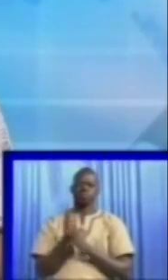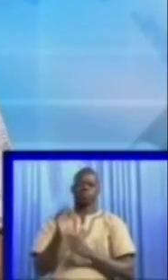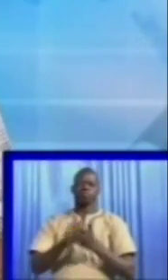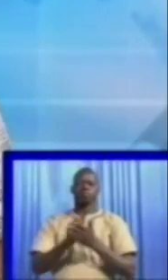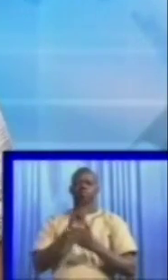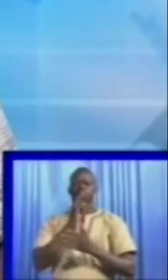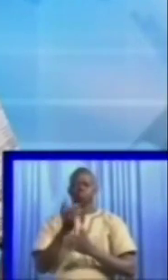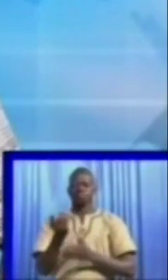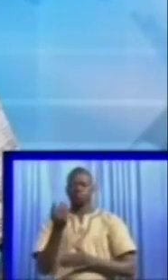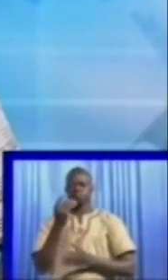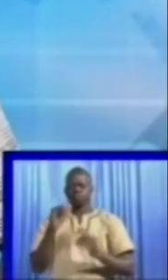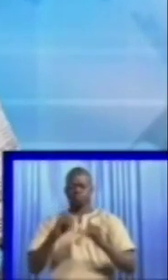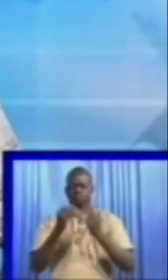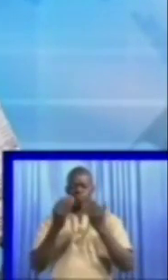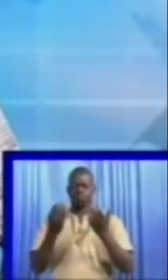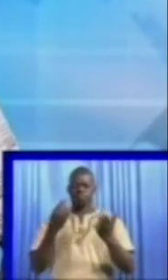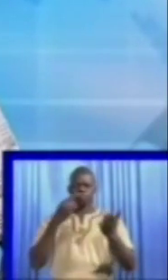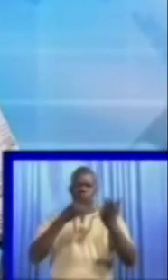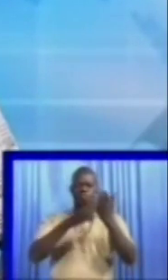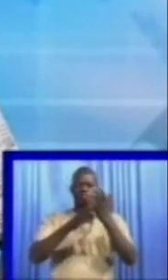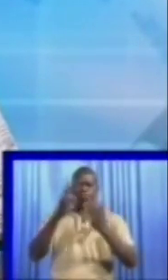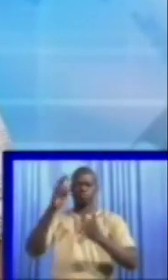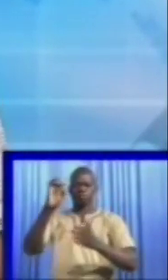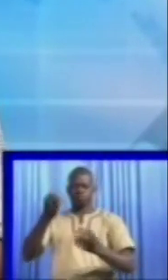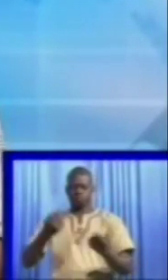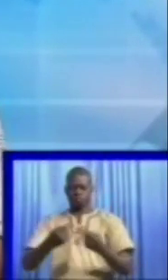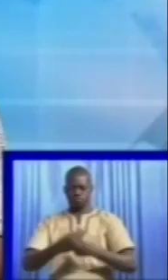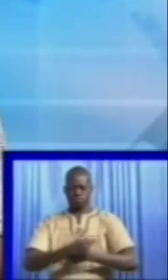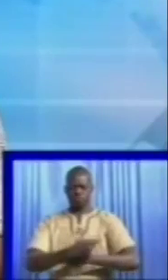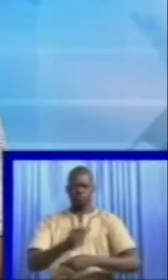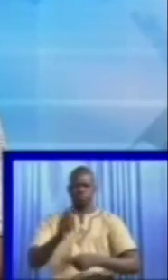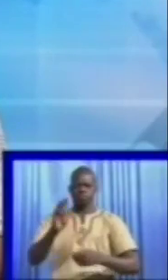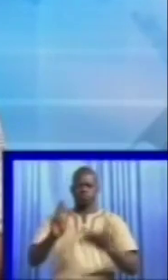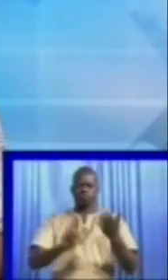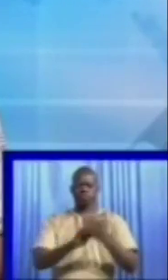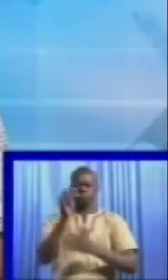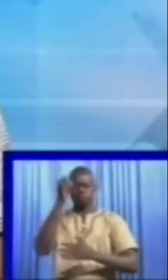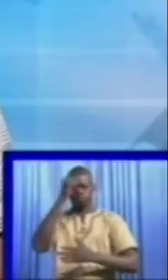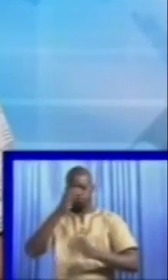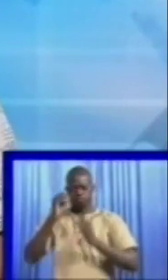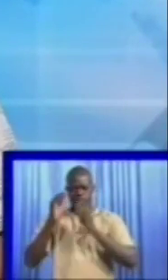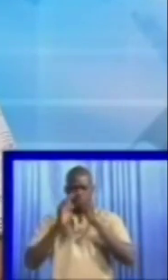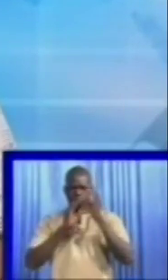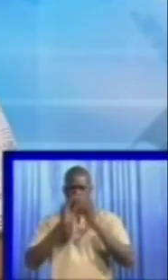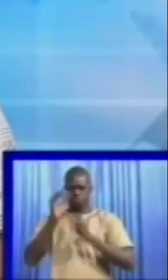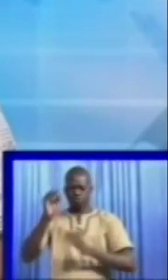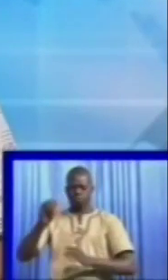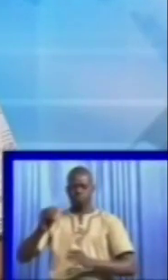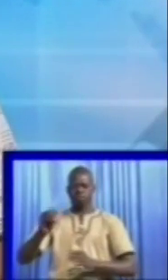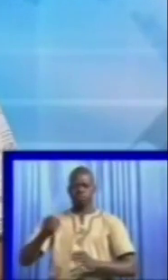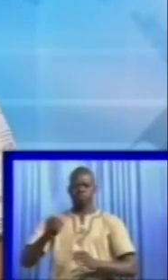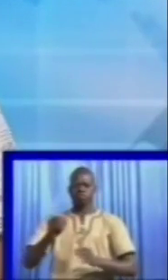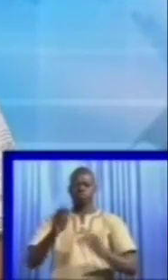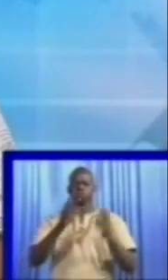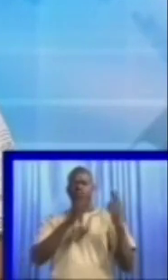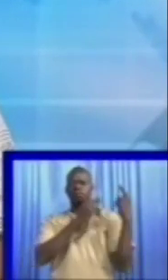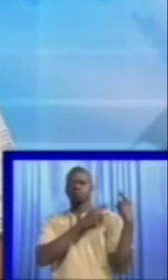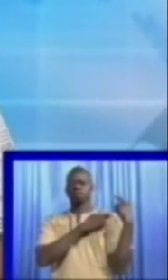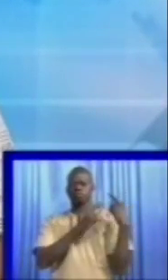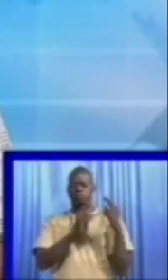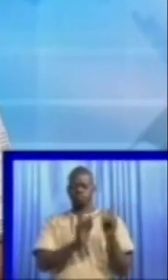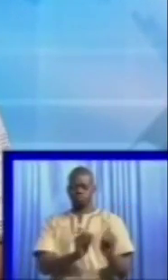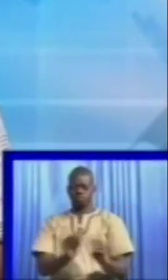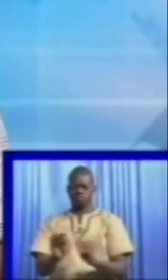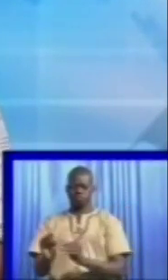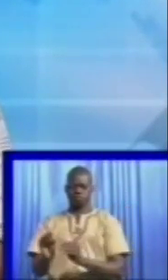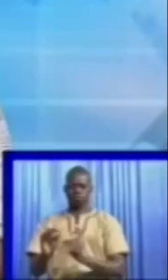déjeuner de presse qui a marqué la 3e journée donc, des universités africaines de la communication de Ouagadougou. Les responsables des organes